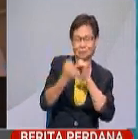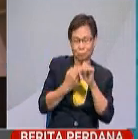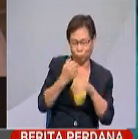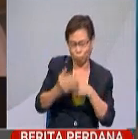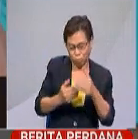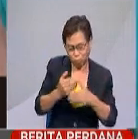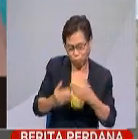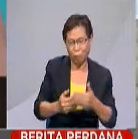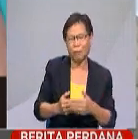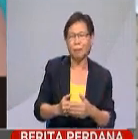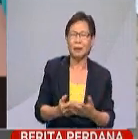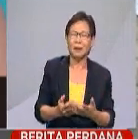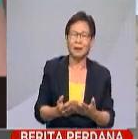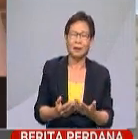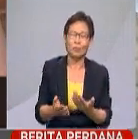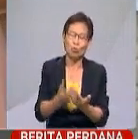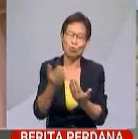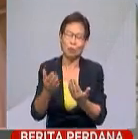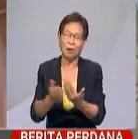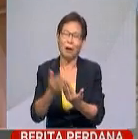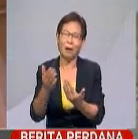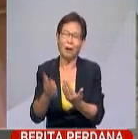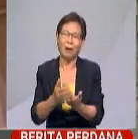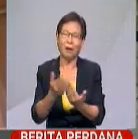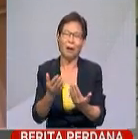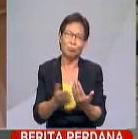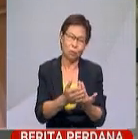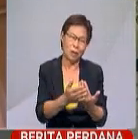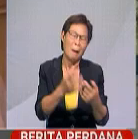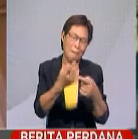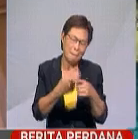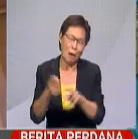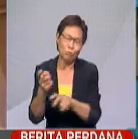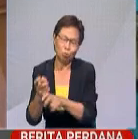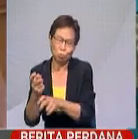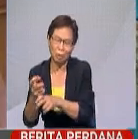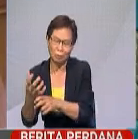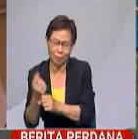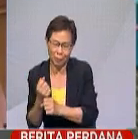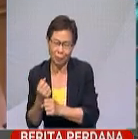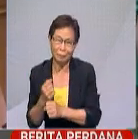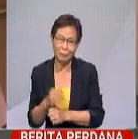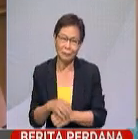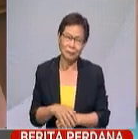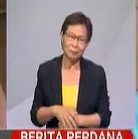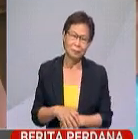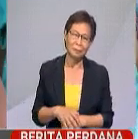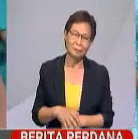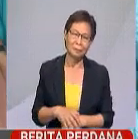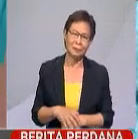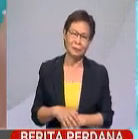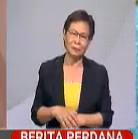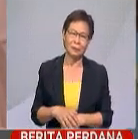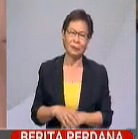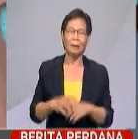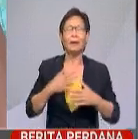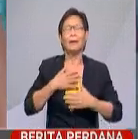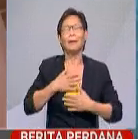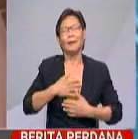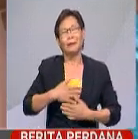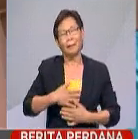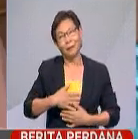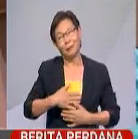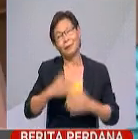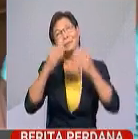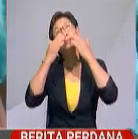Mudah tapi bukan payahlah. Mudah tapi payahlah. Bila dah dapat hari ini macam mana? Lepas berapa tahun? Legalah Alhamdulillah